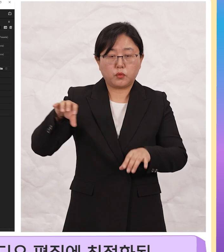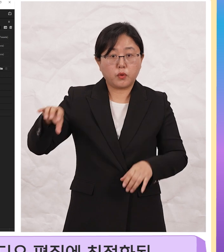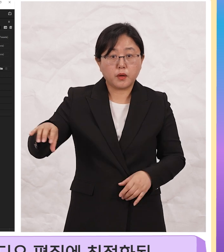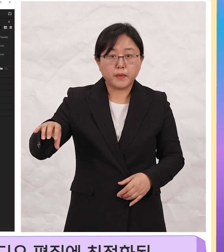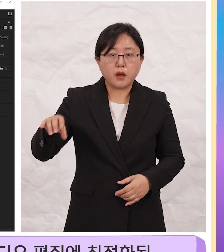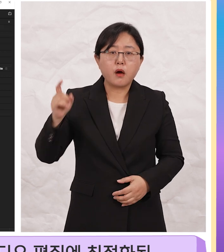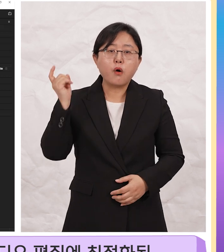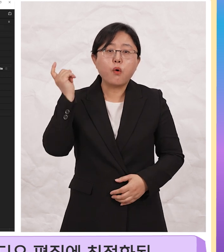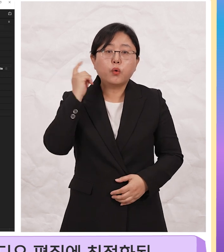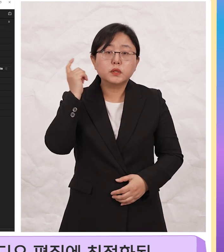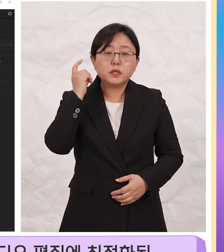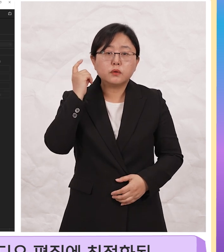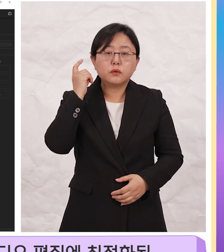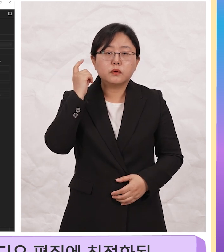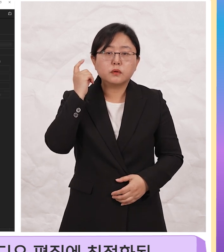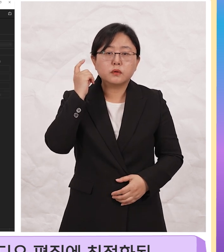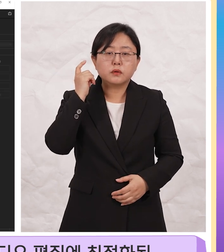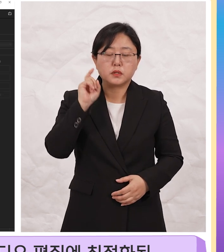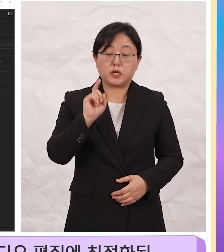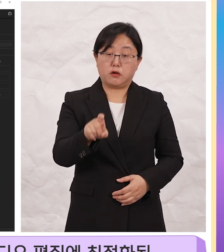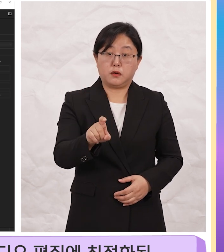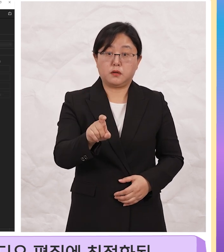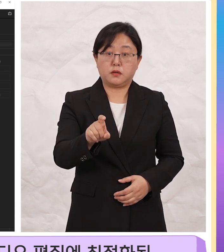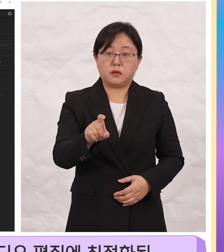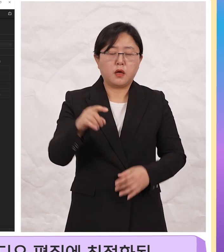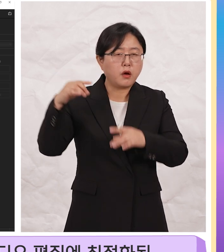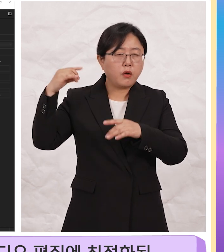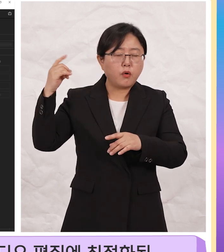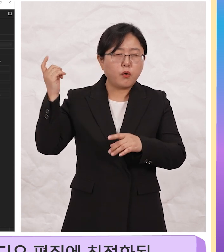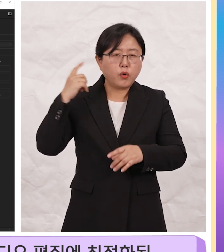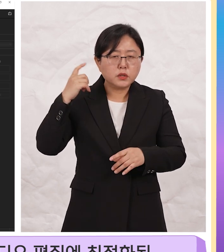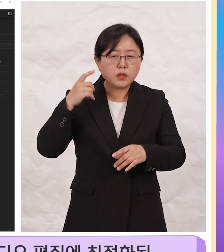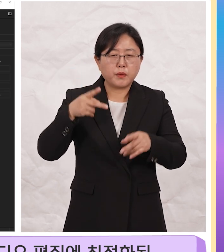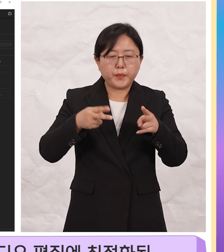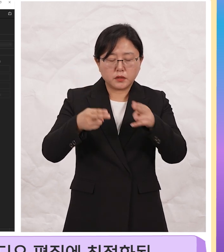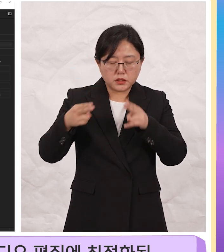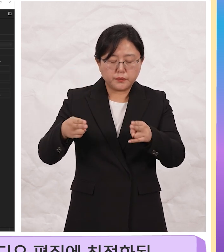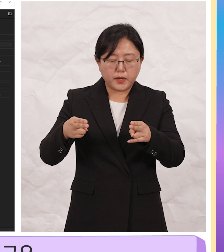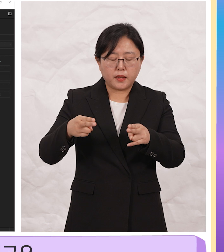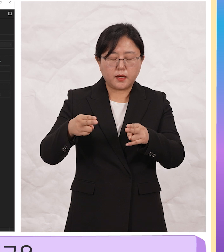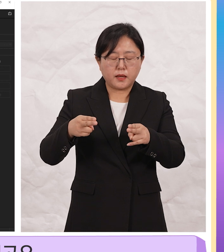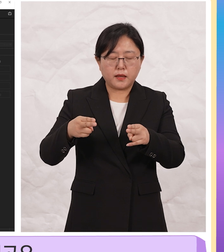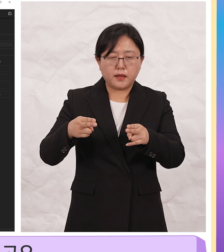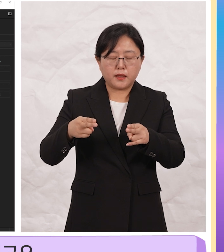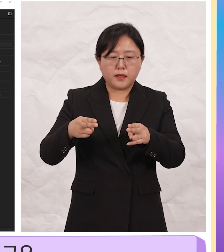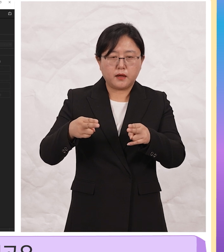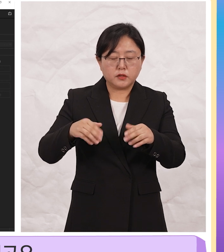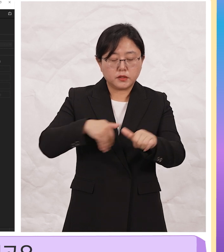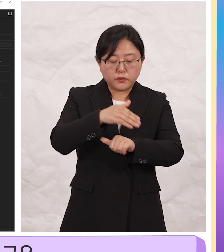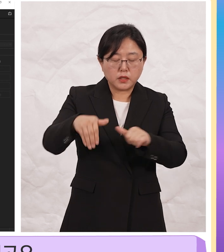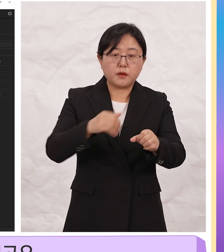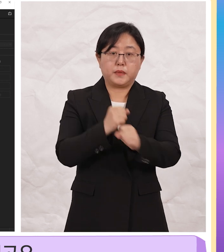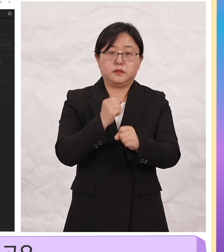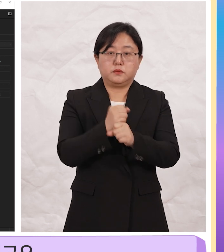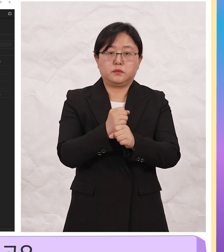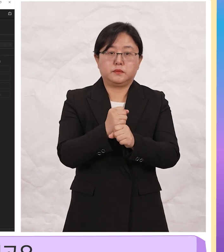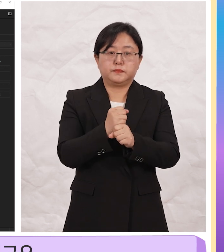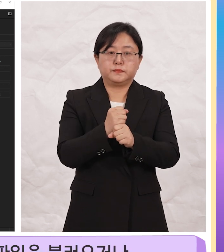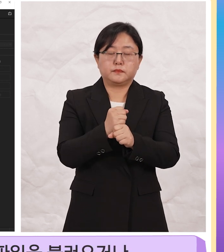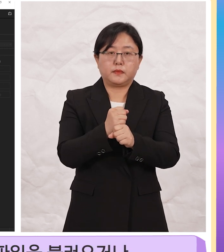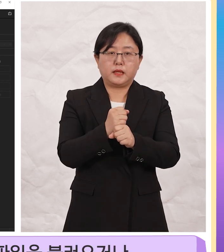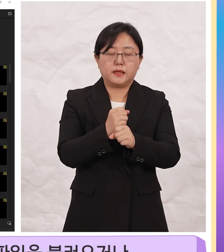또 그 옆에 있는 오디오 작업 영역을 활성해서 오디오 편집에 최적화되도록 레이아웃을 만들어줄 수도